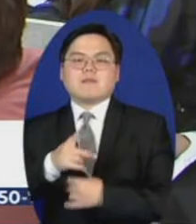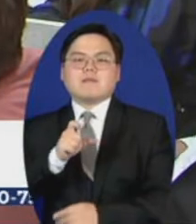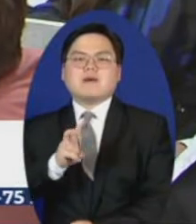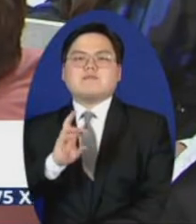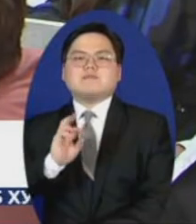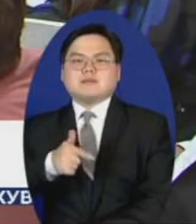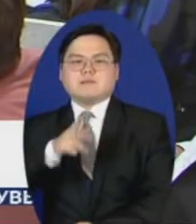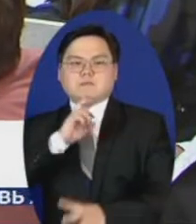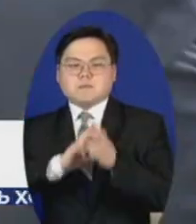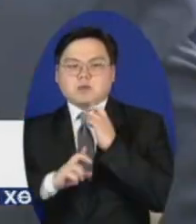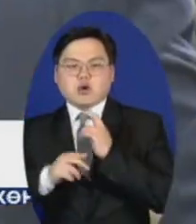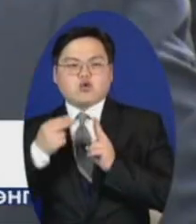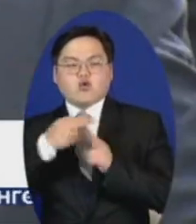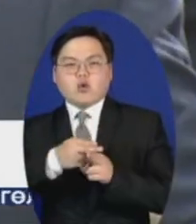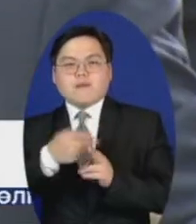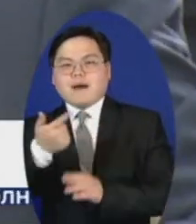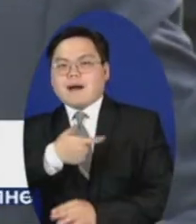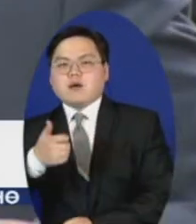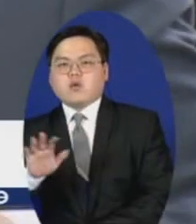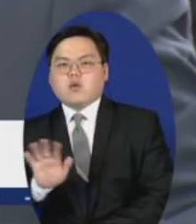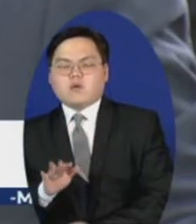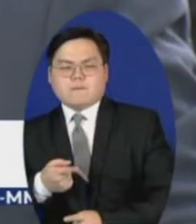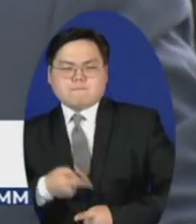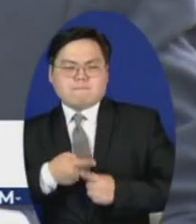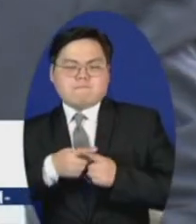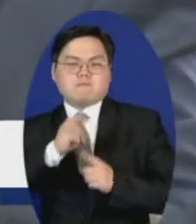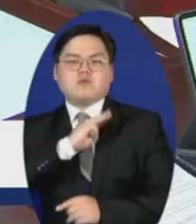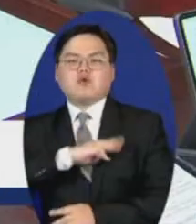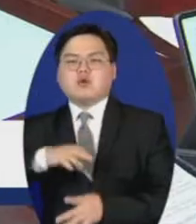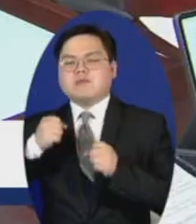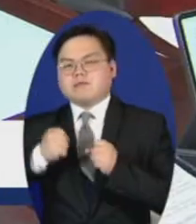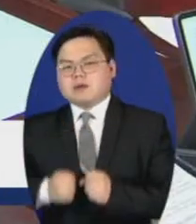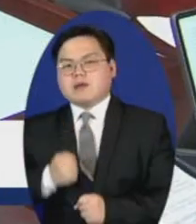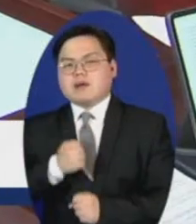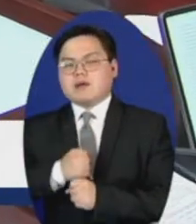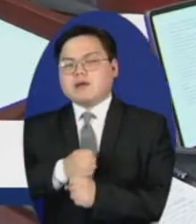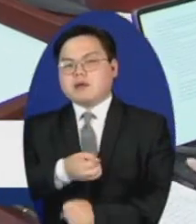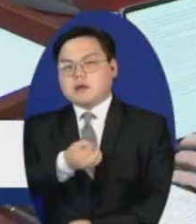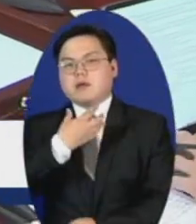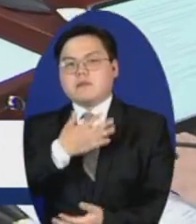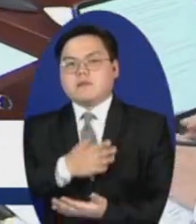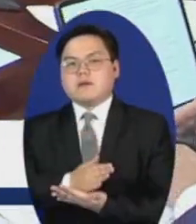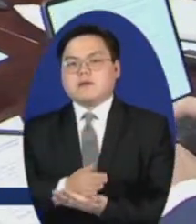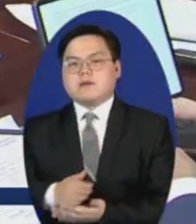тусламж үйлчилгээг хомихгүй за нэмэгдүүлэх чиглэлд ажиллаж байгаагаа энэ үеэр хэлж байсан юм аа.